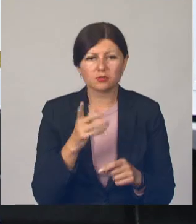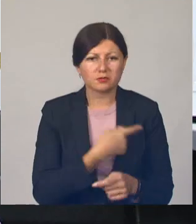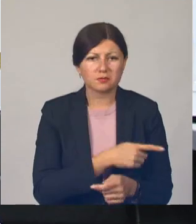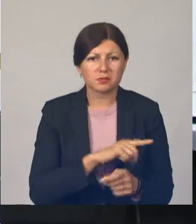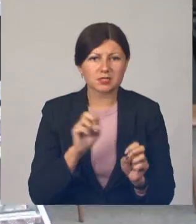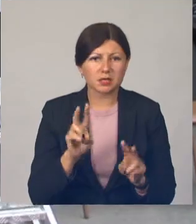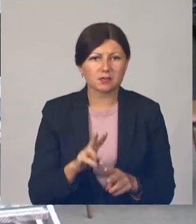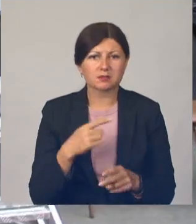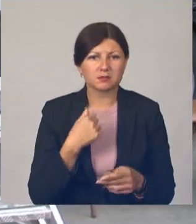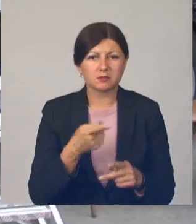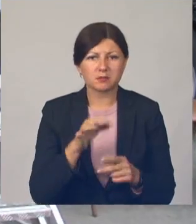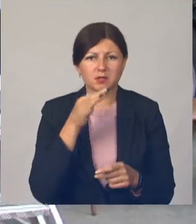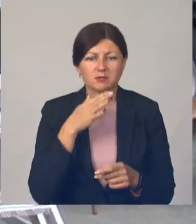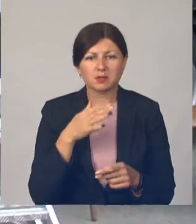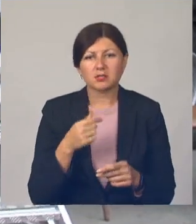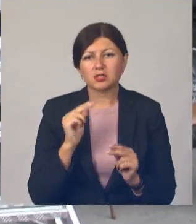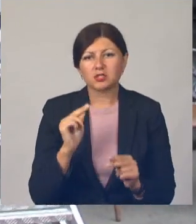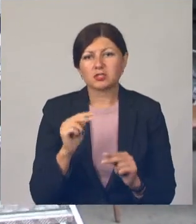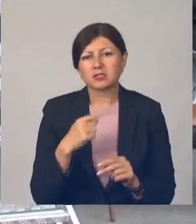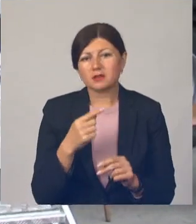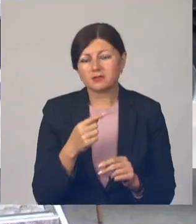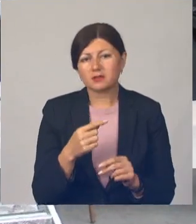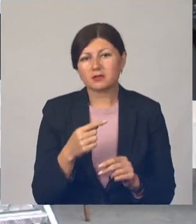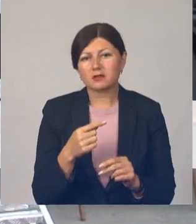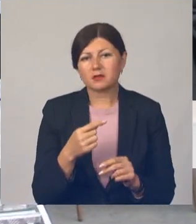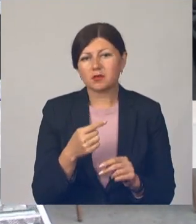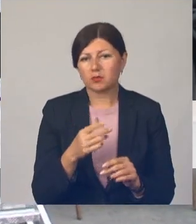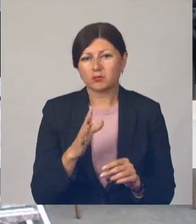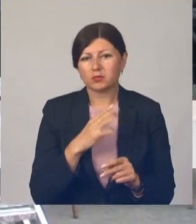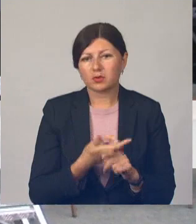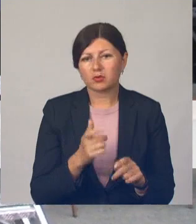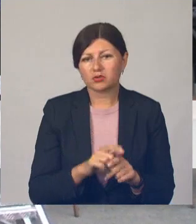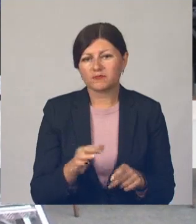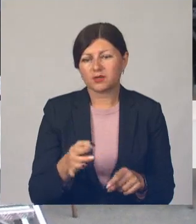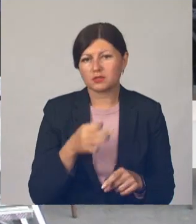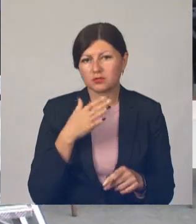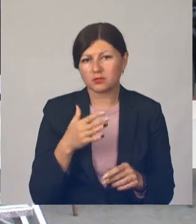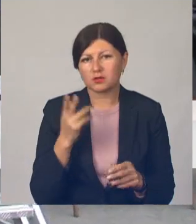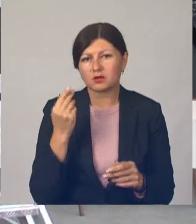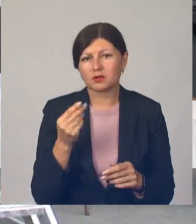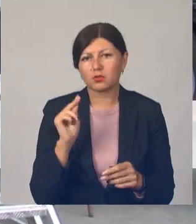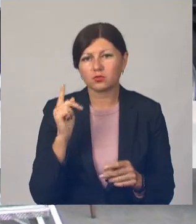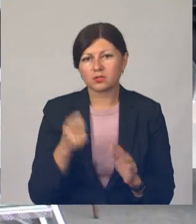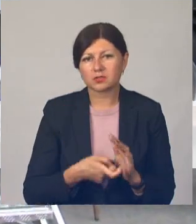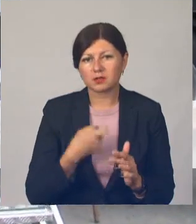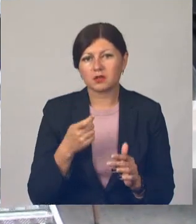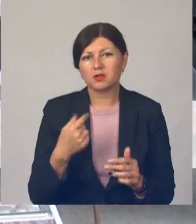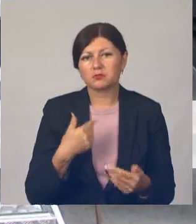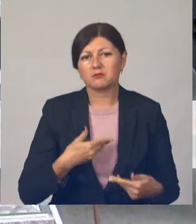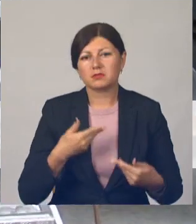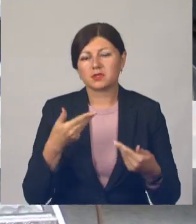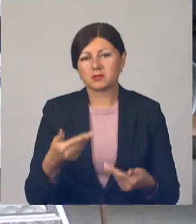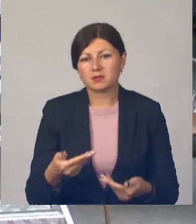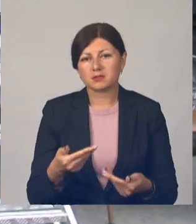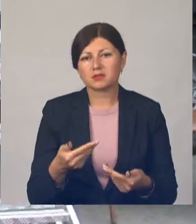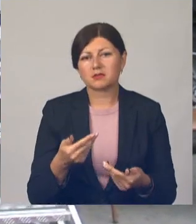мне понравилось. Я, честно говоря, была в восторге, когда узнала, что меня пригласили